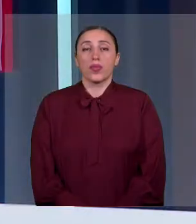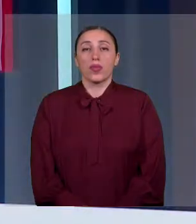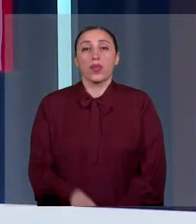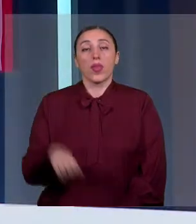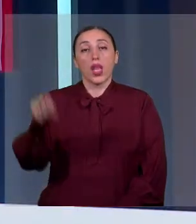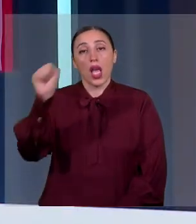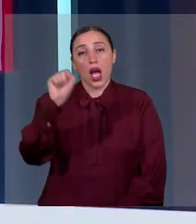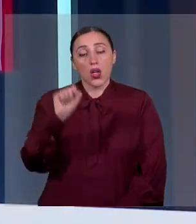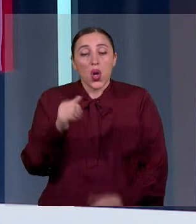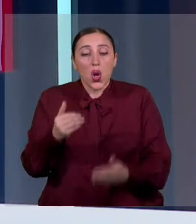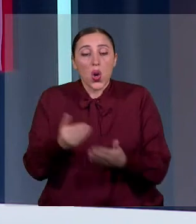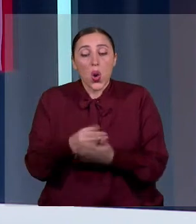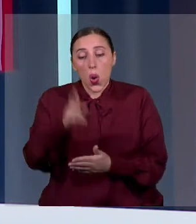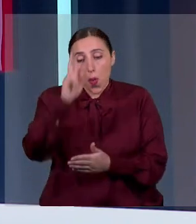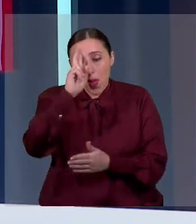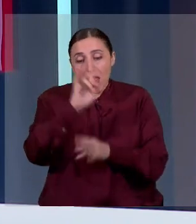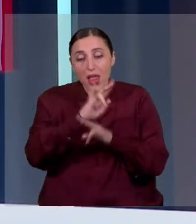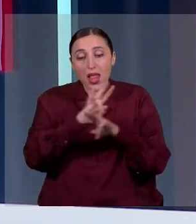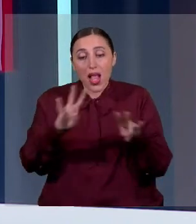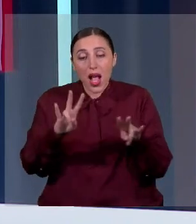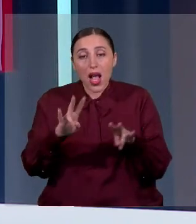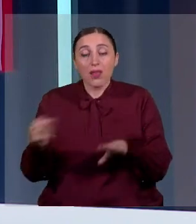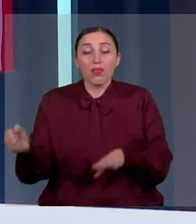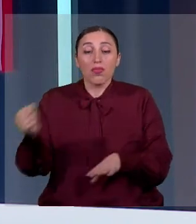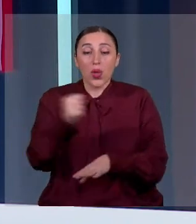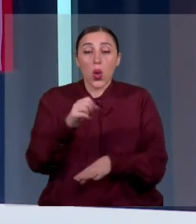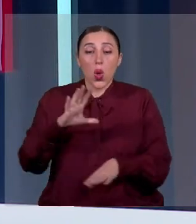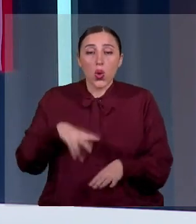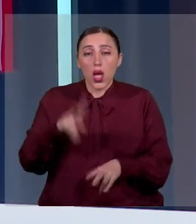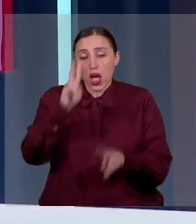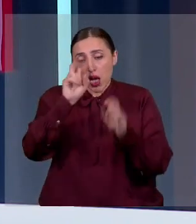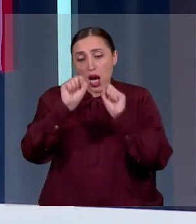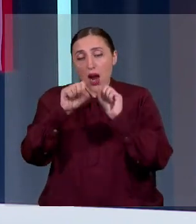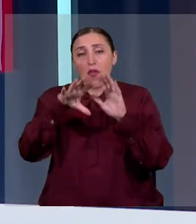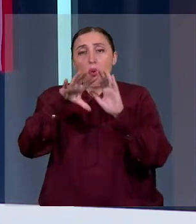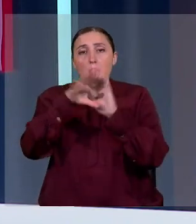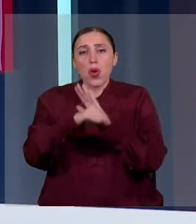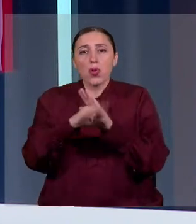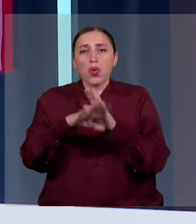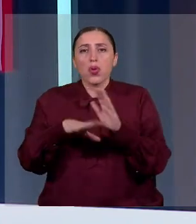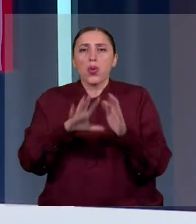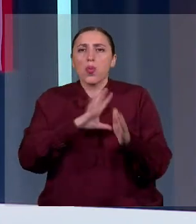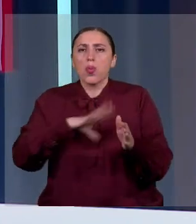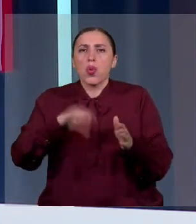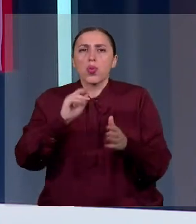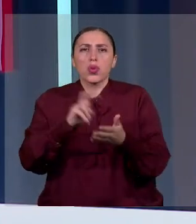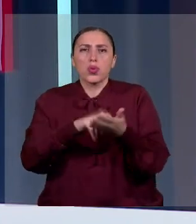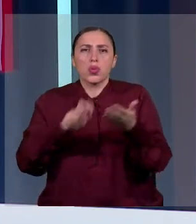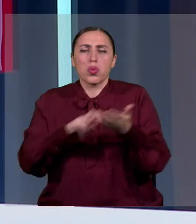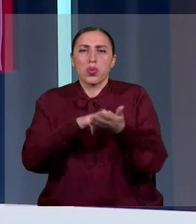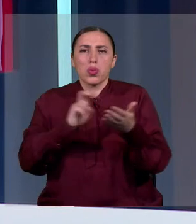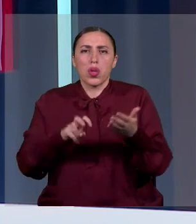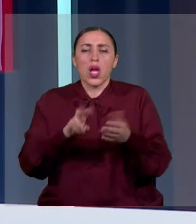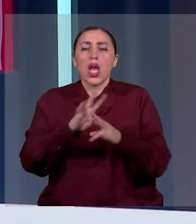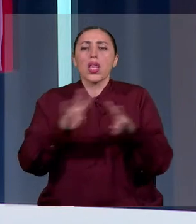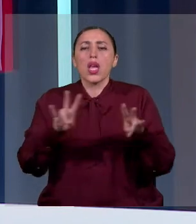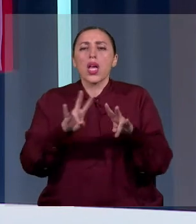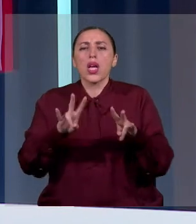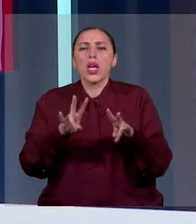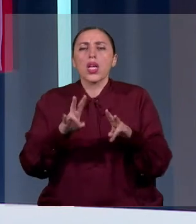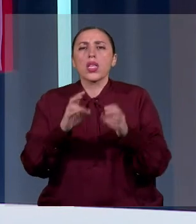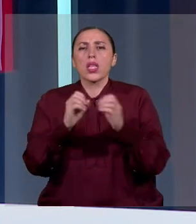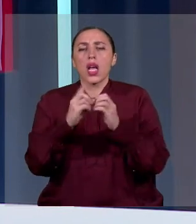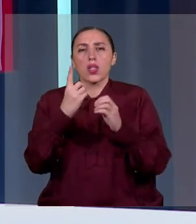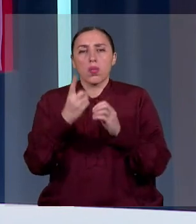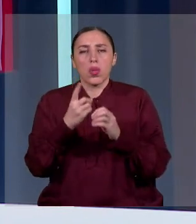Արցախում նոր պետնախարի նշանակումից հետո կառավարությունում համատարած պաշտոնանկություններ են։ Նախարի պաշտոնից ազատվել են